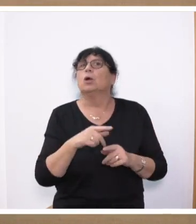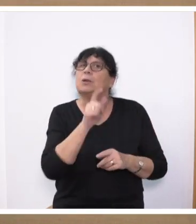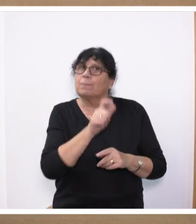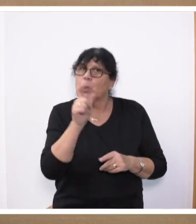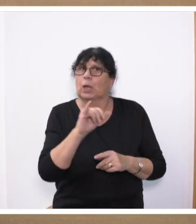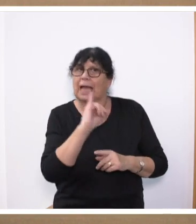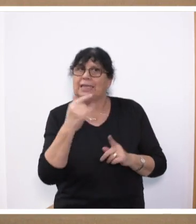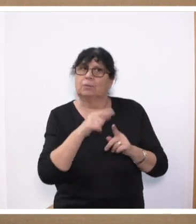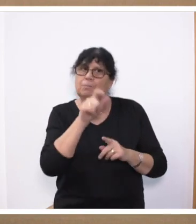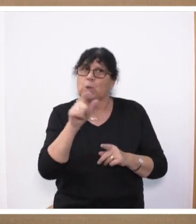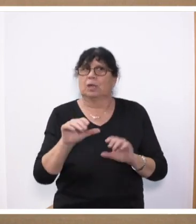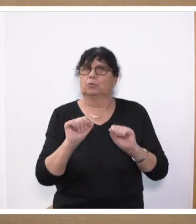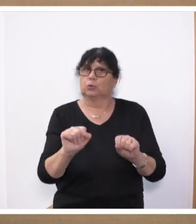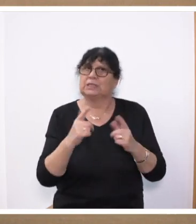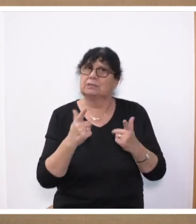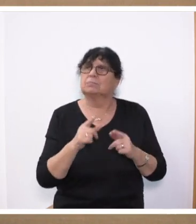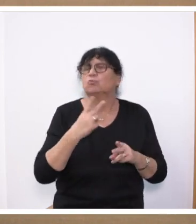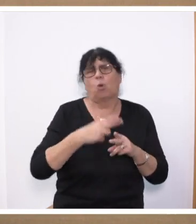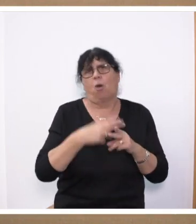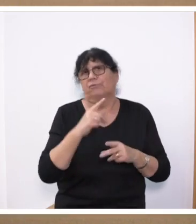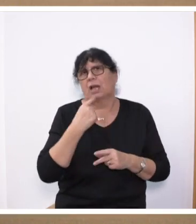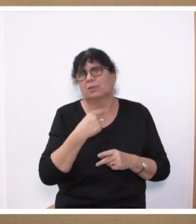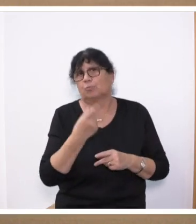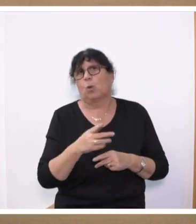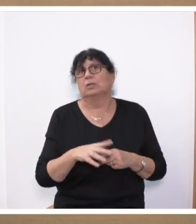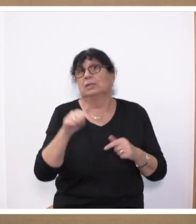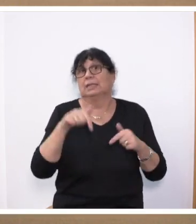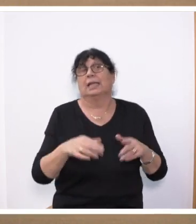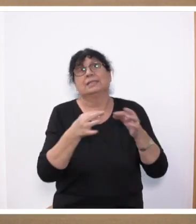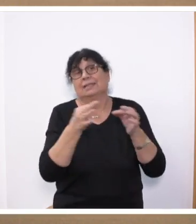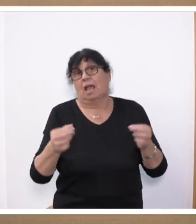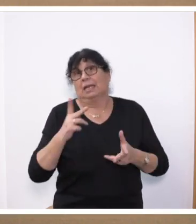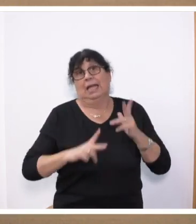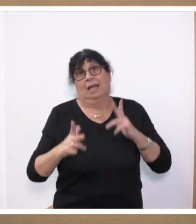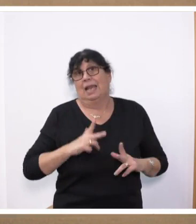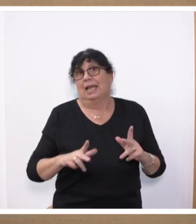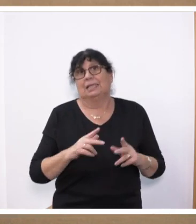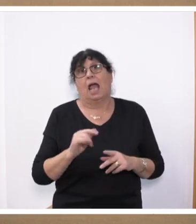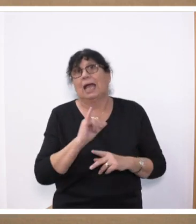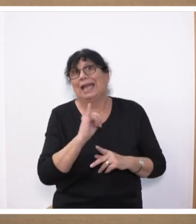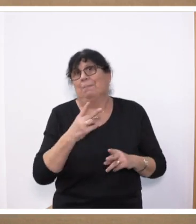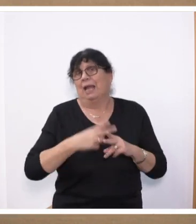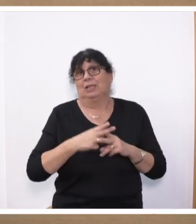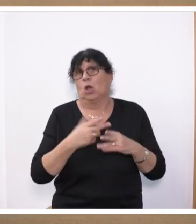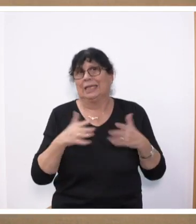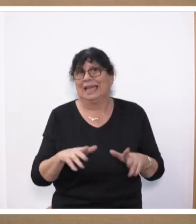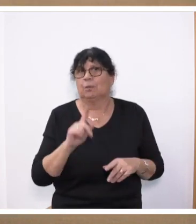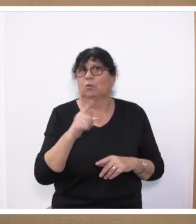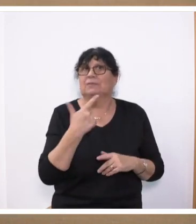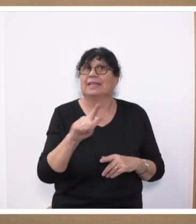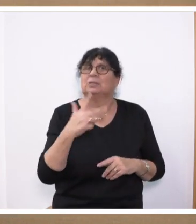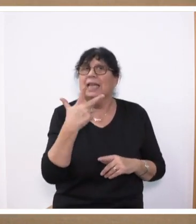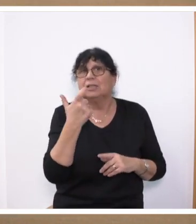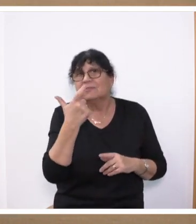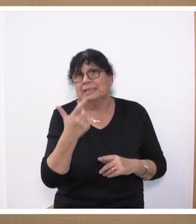schützt. Und es wurde auch schon oft jetzt angesprochen, das ist in diesen Tagen leider immer noch nicht, obwohl wir 2023 leben, der